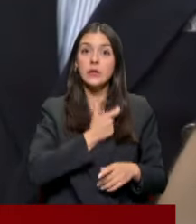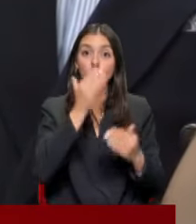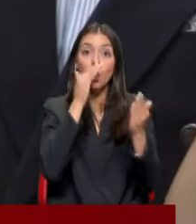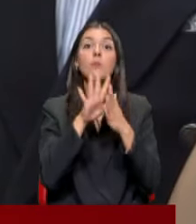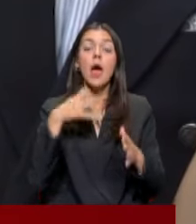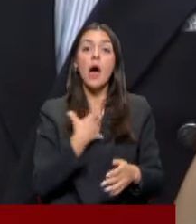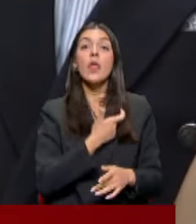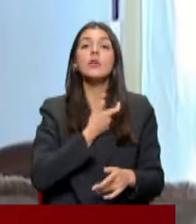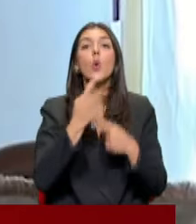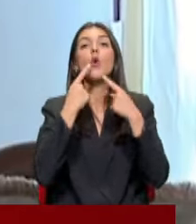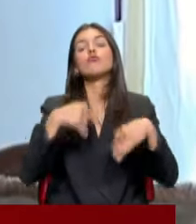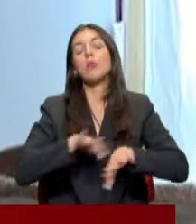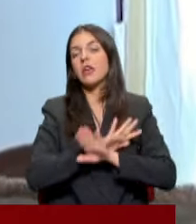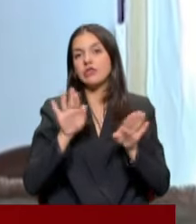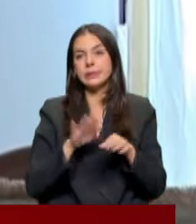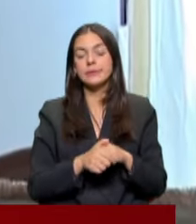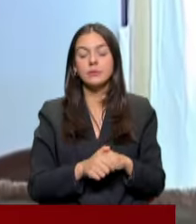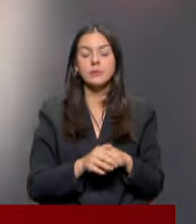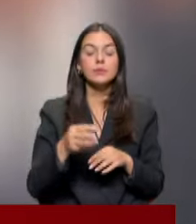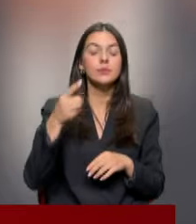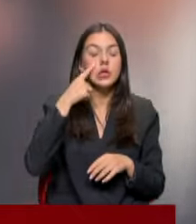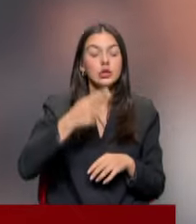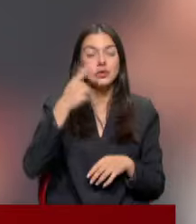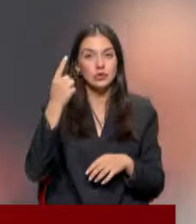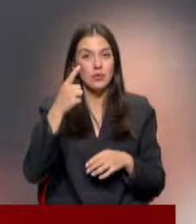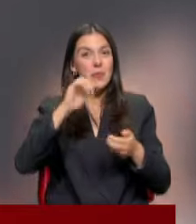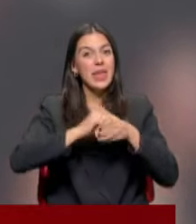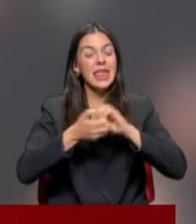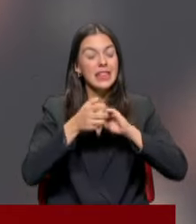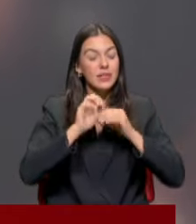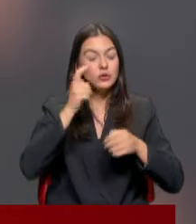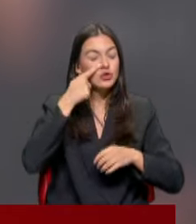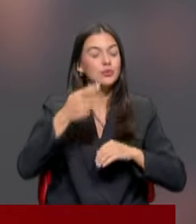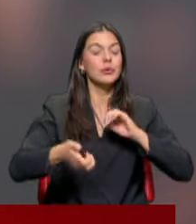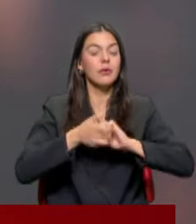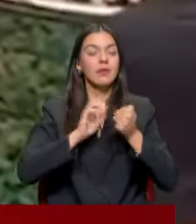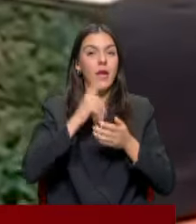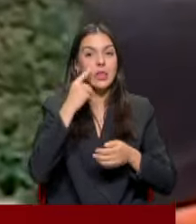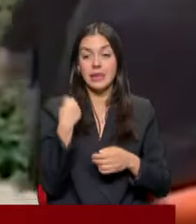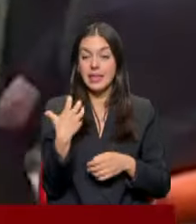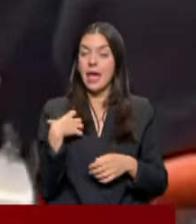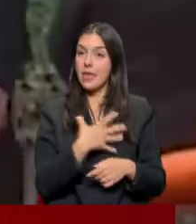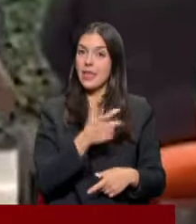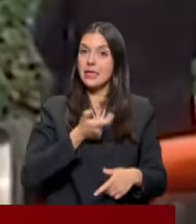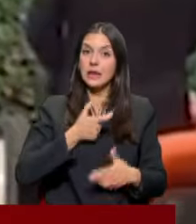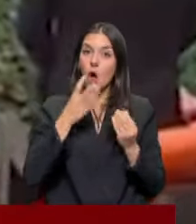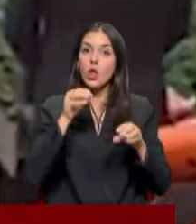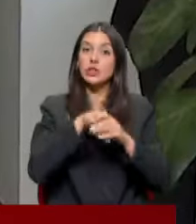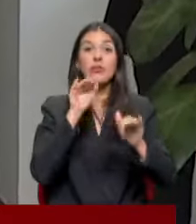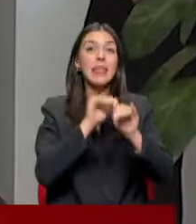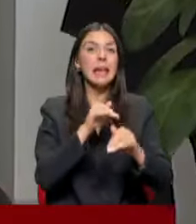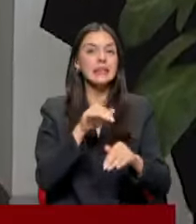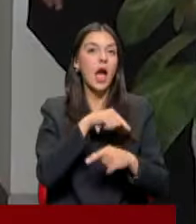konuşmuyoruz. Konuşmayacağız. Cumhur İttifakı'nın DEM Parti açılımının arkasında yeni anayasa için destek arayışı olduğu yorumları